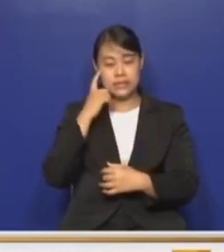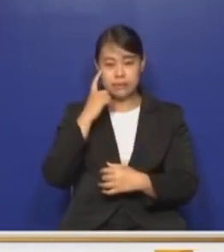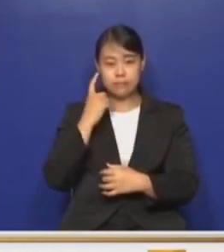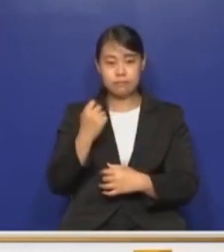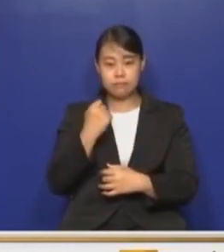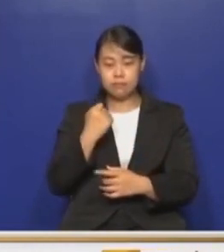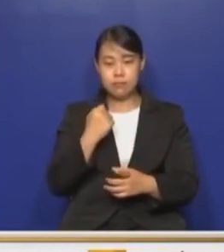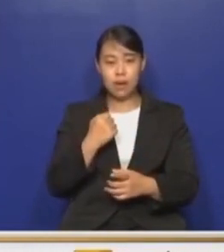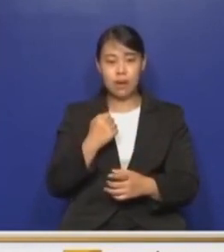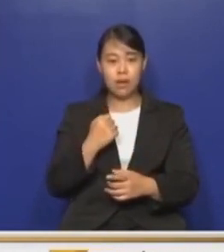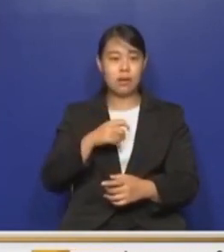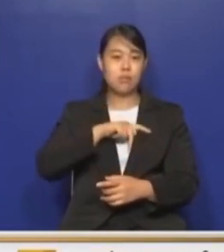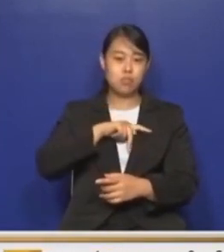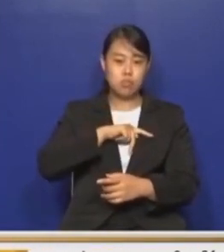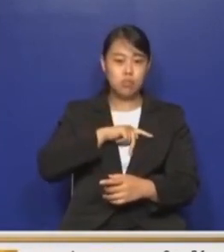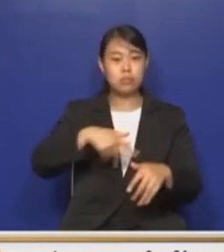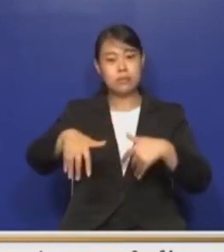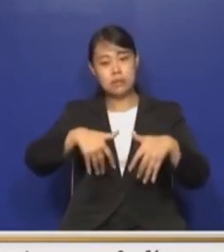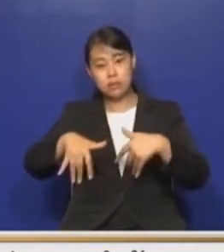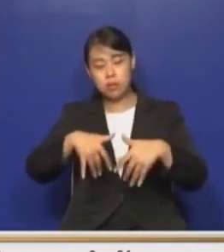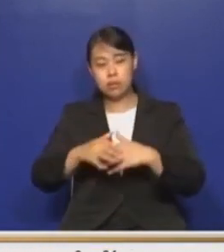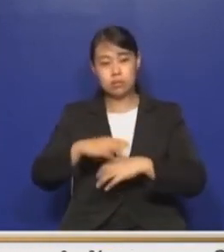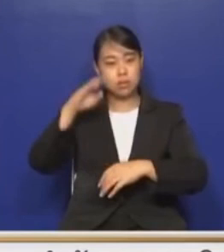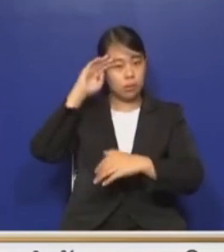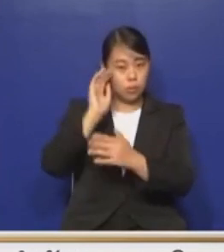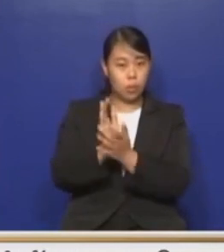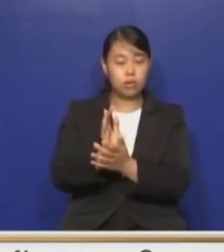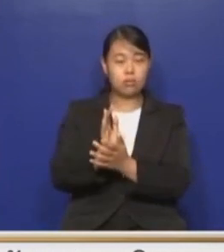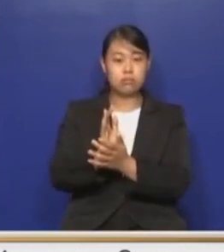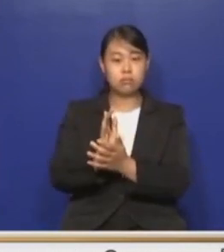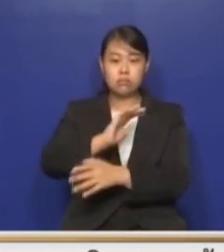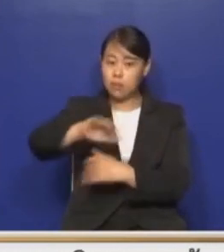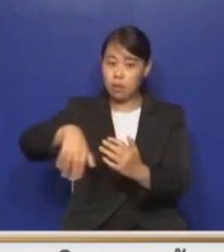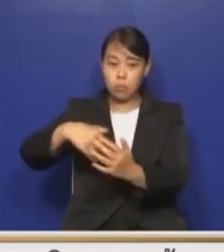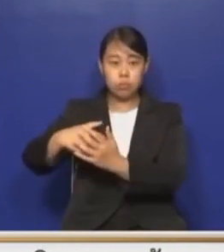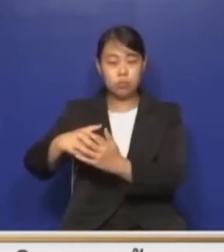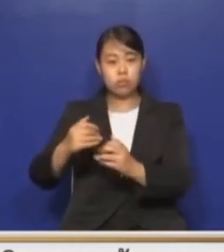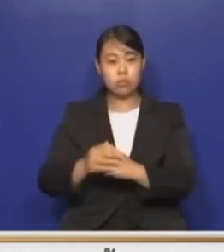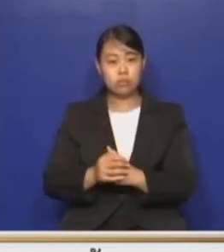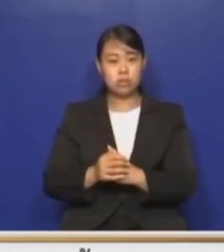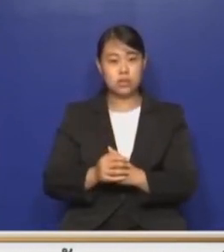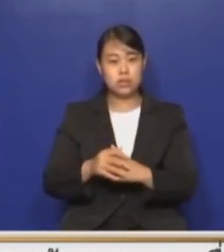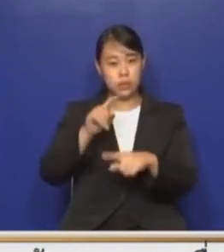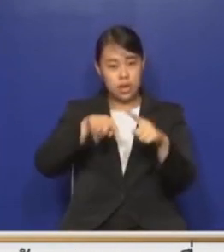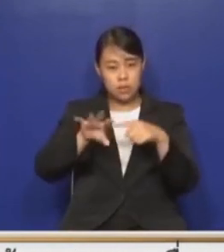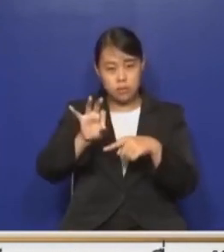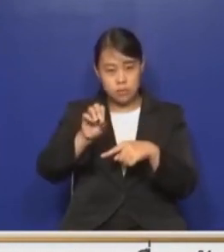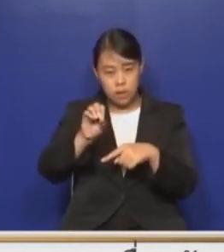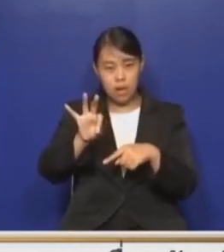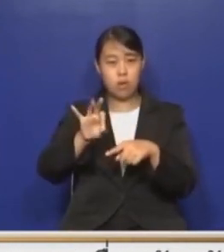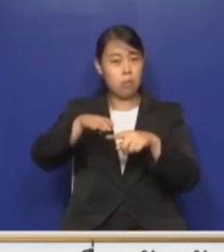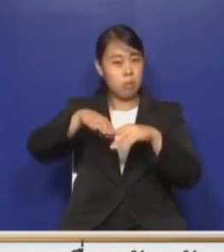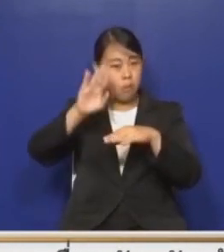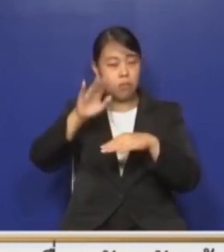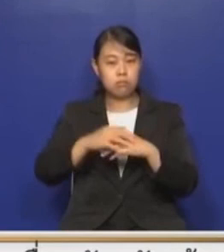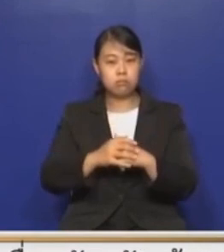ทุกคนเมื่อวจะเป็นตำรวจทุกคนผมเชื่อมั่นว่าเกิน 99%ของ